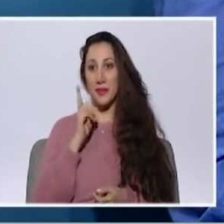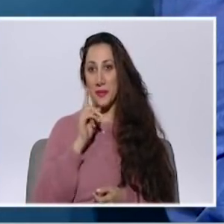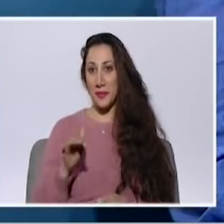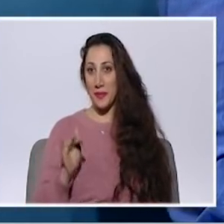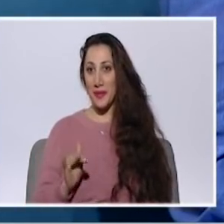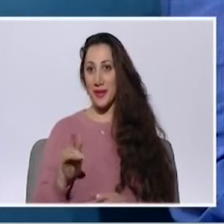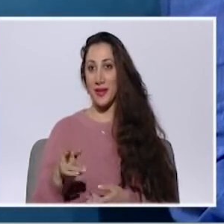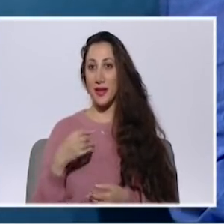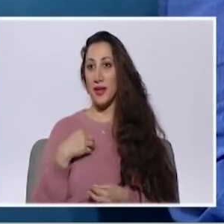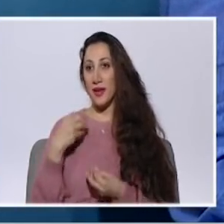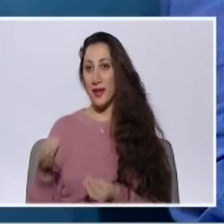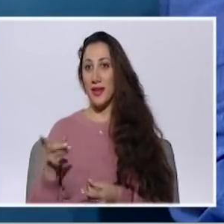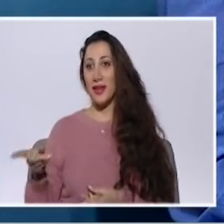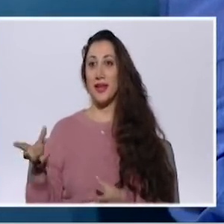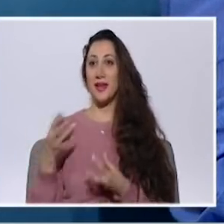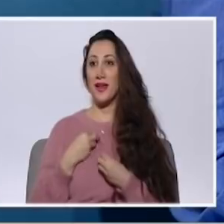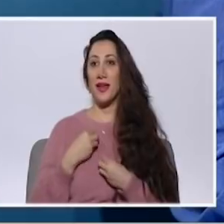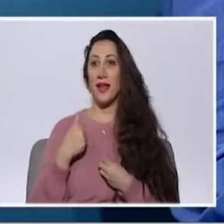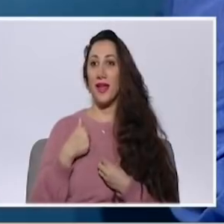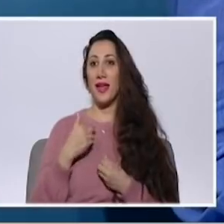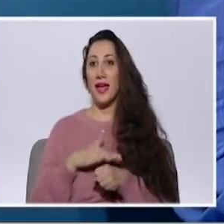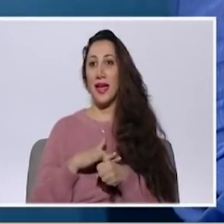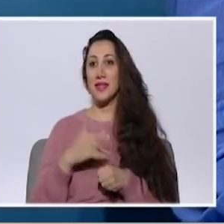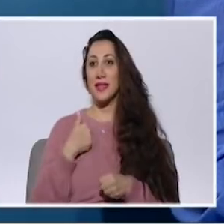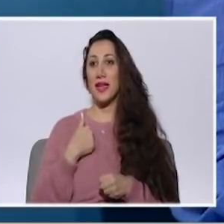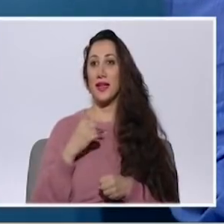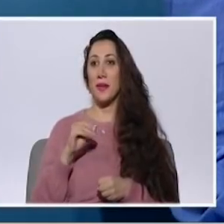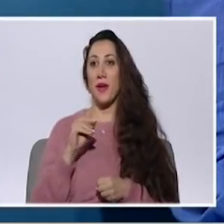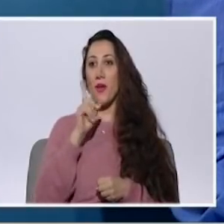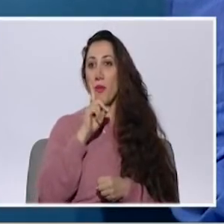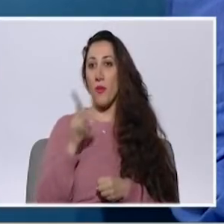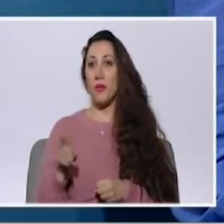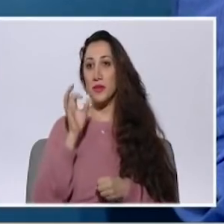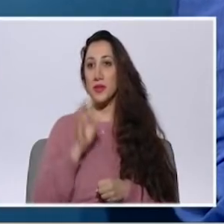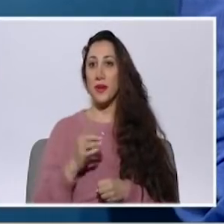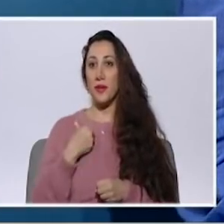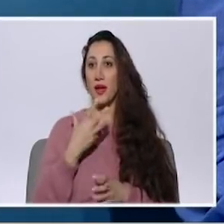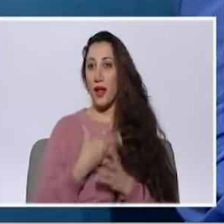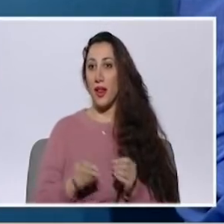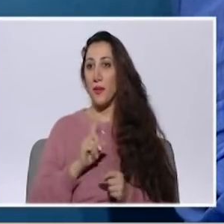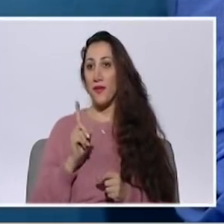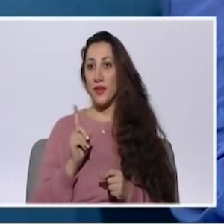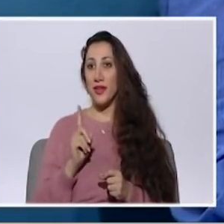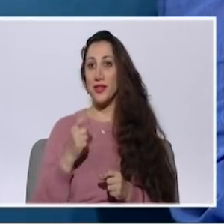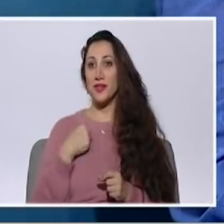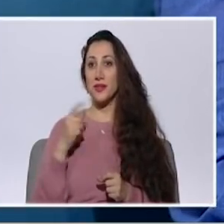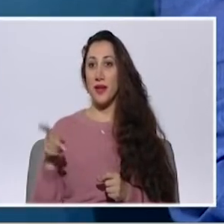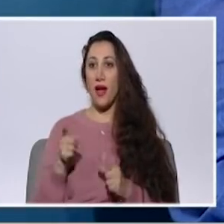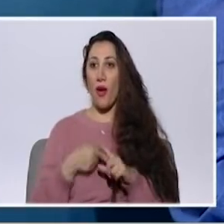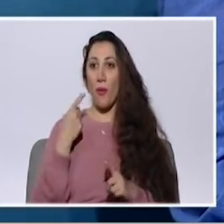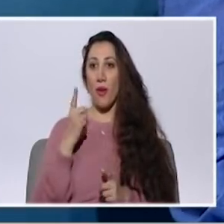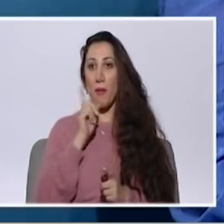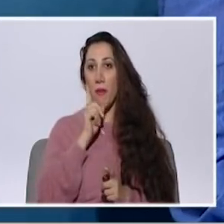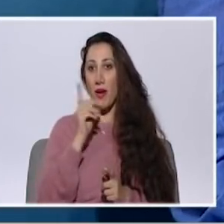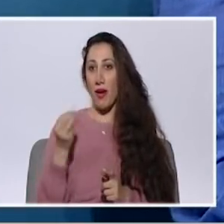انا مش بس اديتها، هي ادتني احساس انا بدور عليه 20 سنه. انا اول مره قالت فيها ماما،